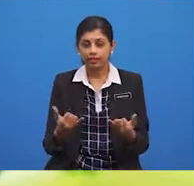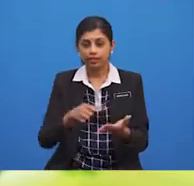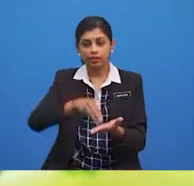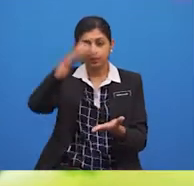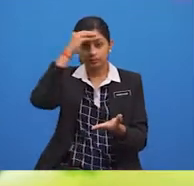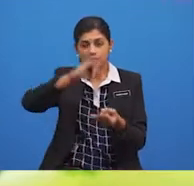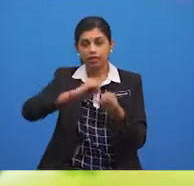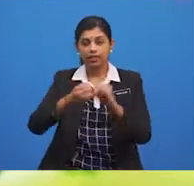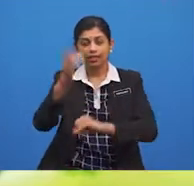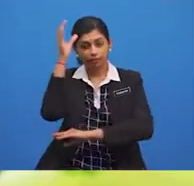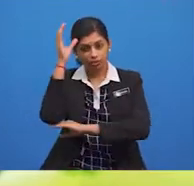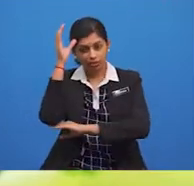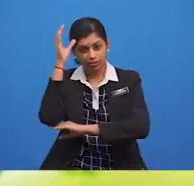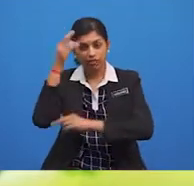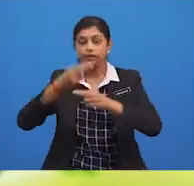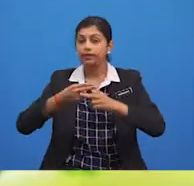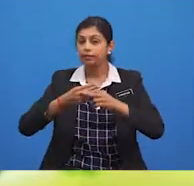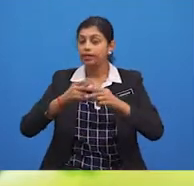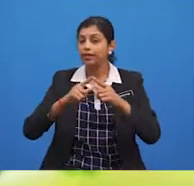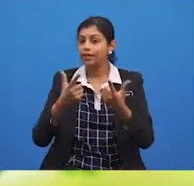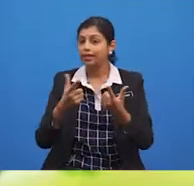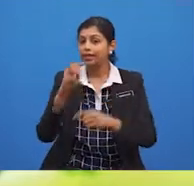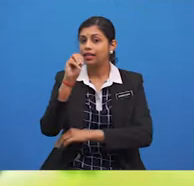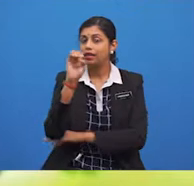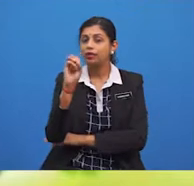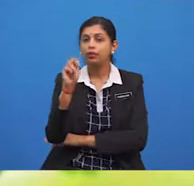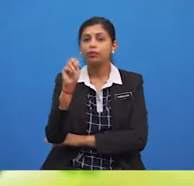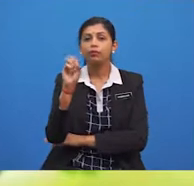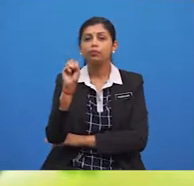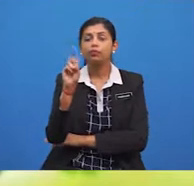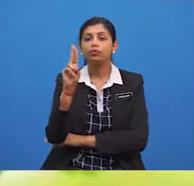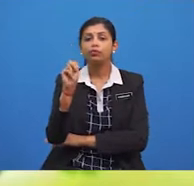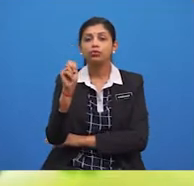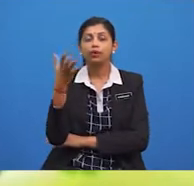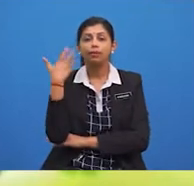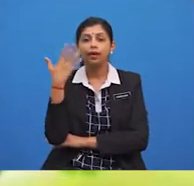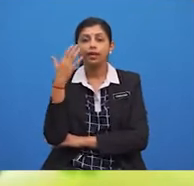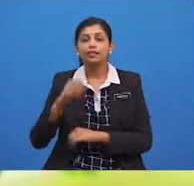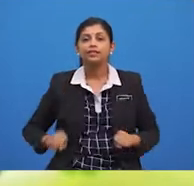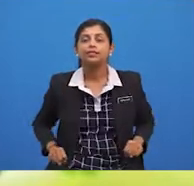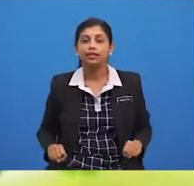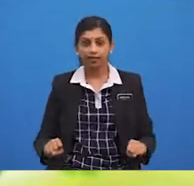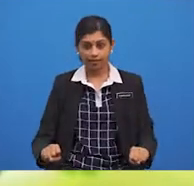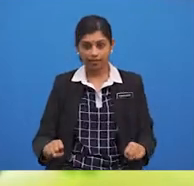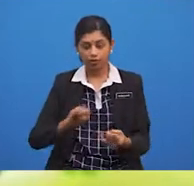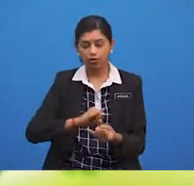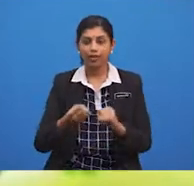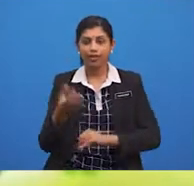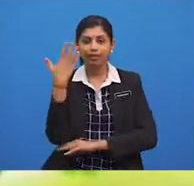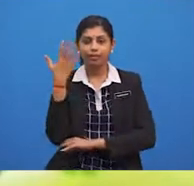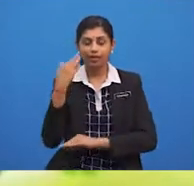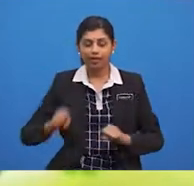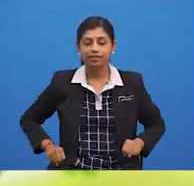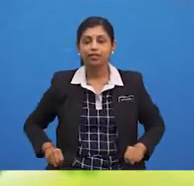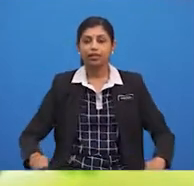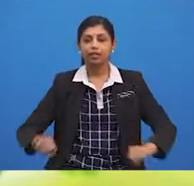dikenali sebagai iklim monsun panas sederhana atau iklim panas sederhana pantai